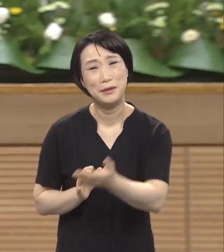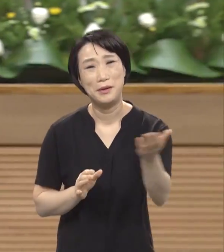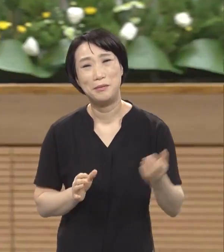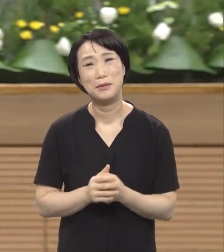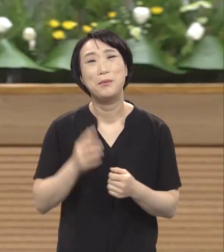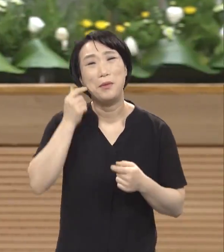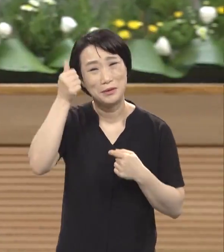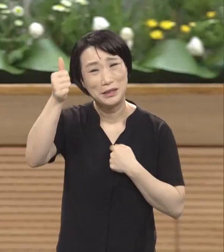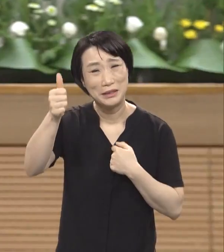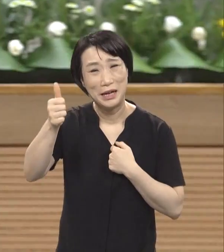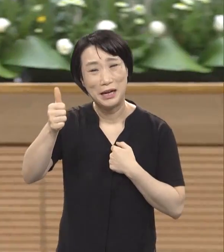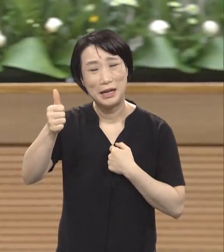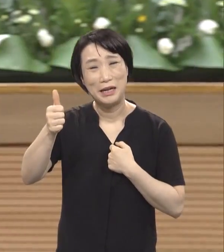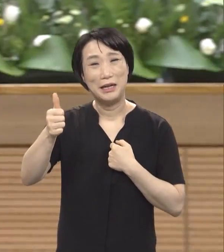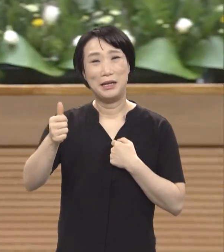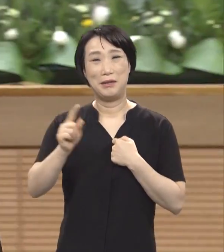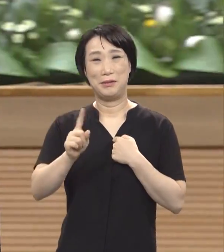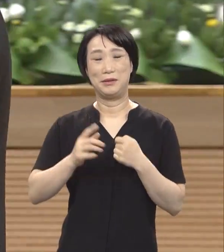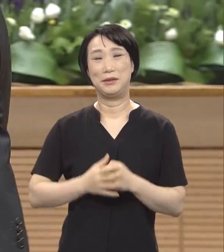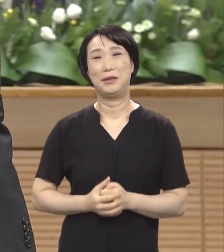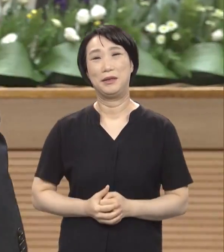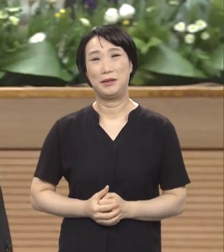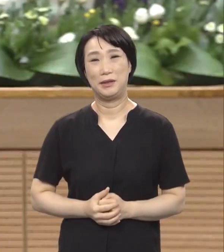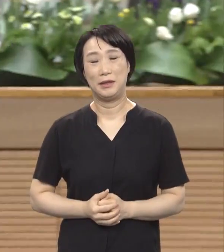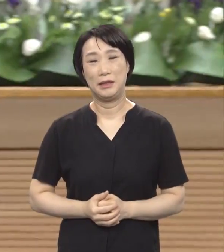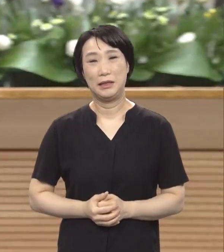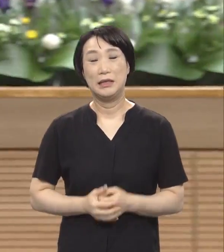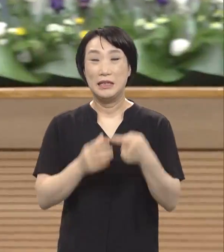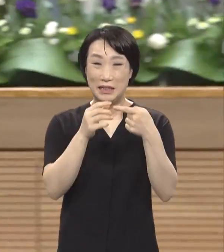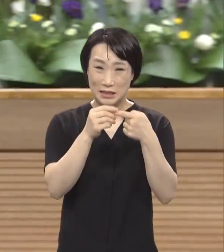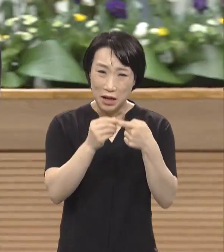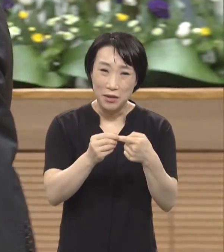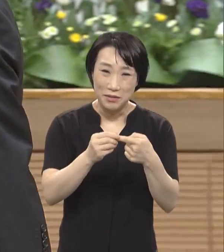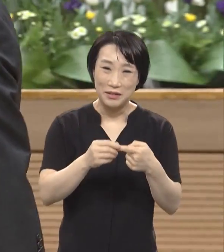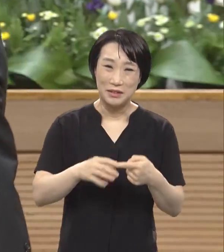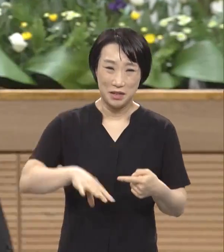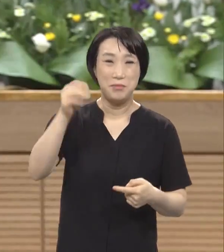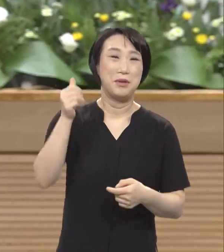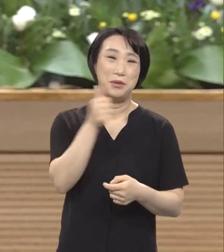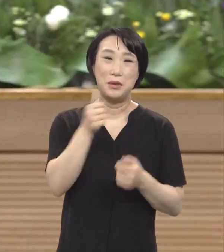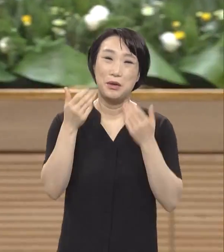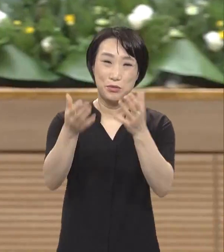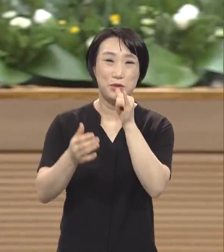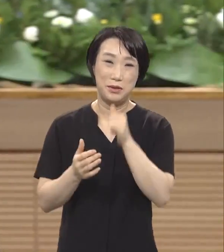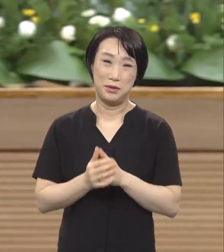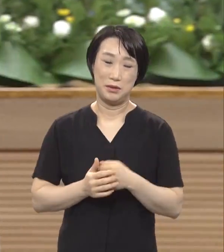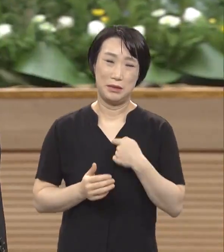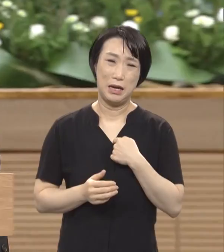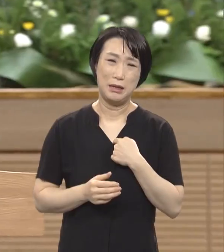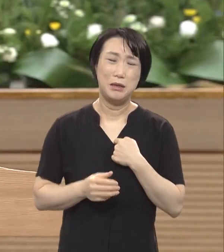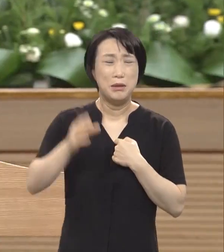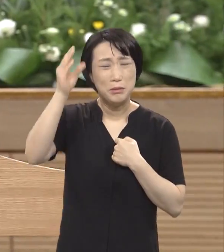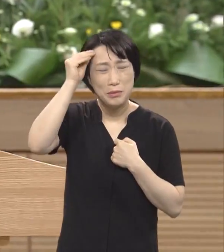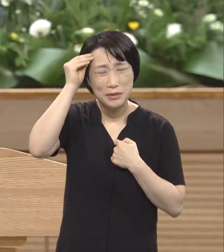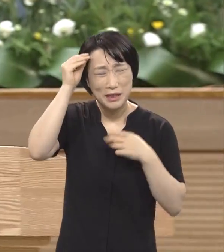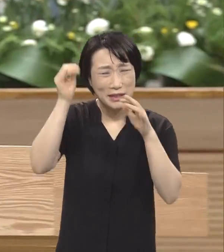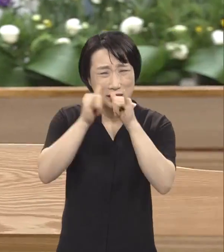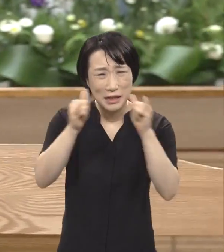여러분이 담임 목사인 내가 첫 번에 말했지. 나는 무지한